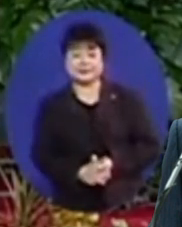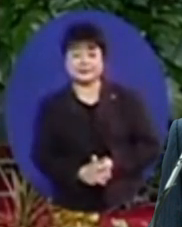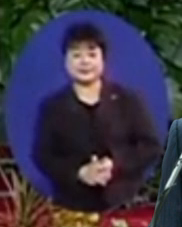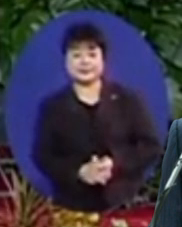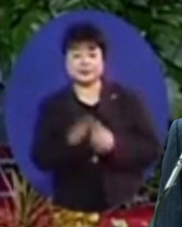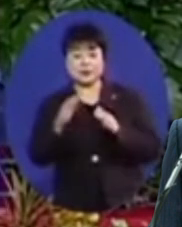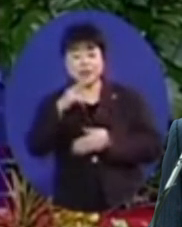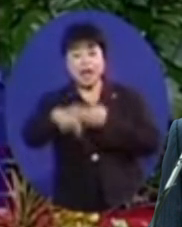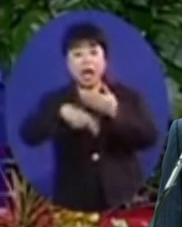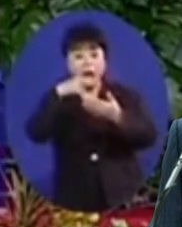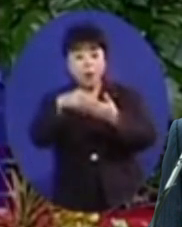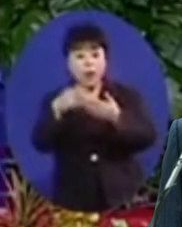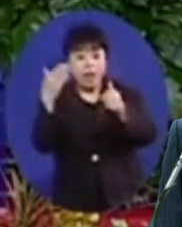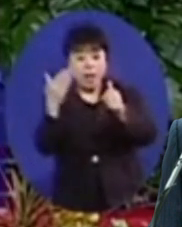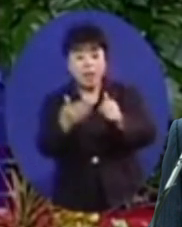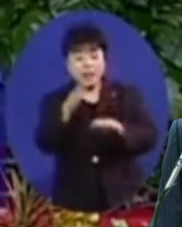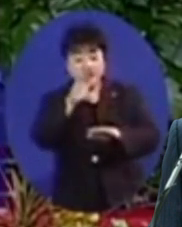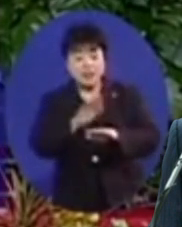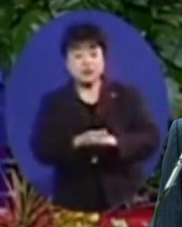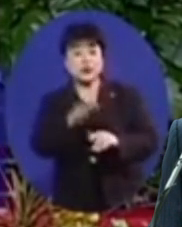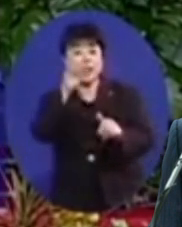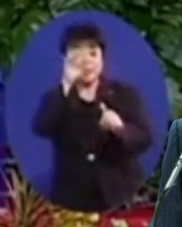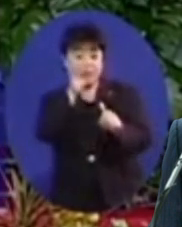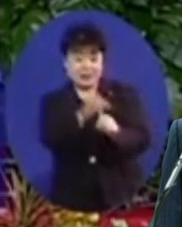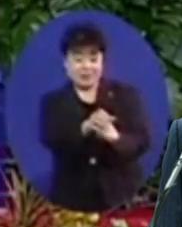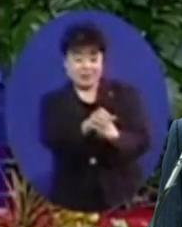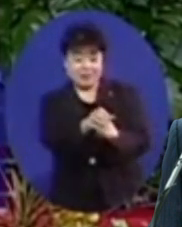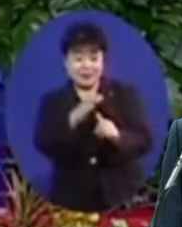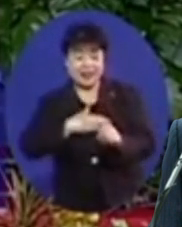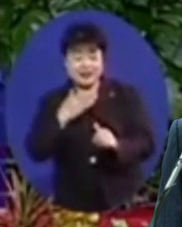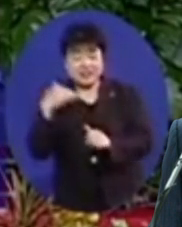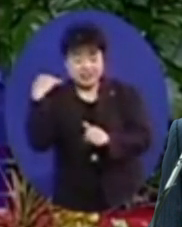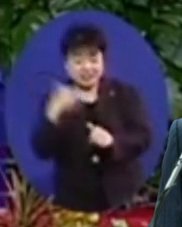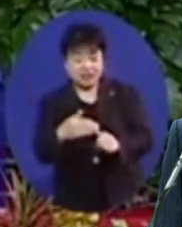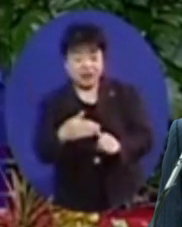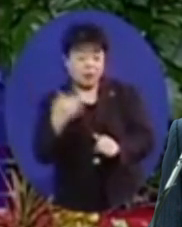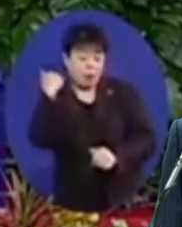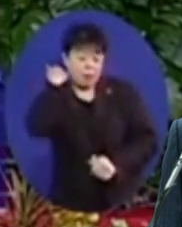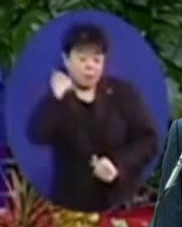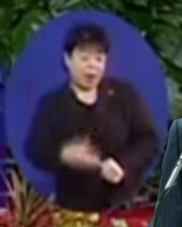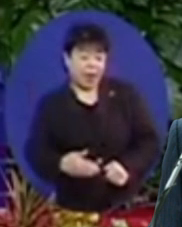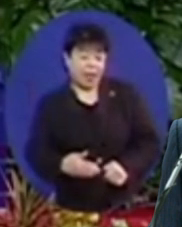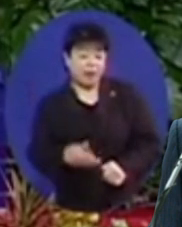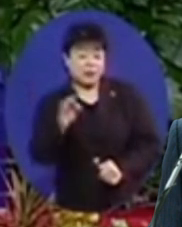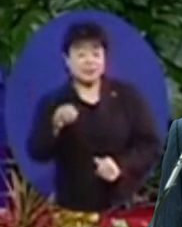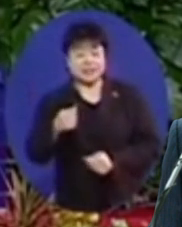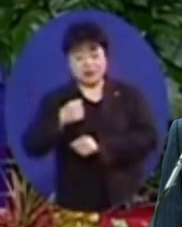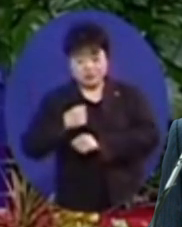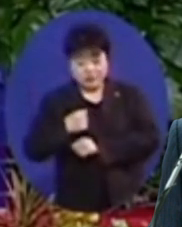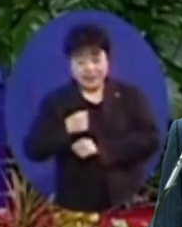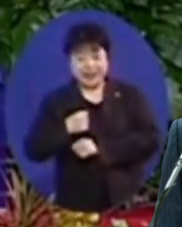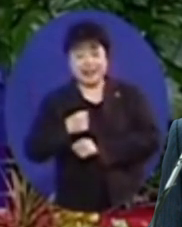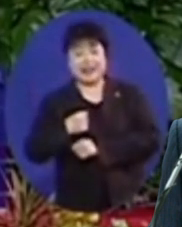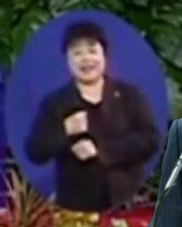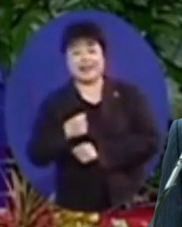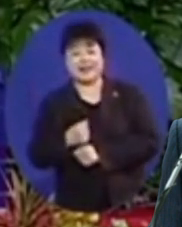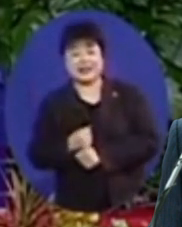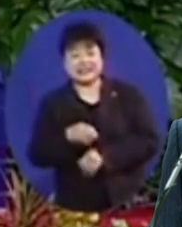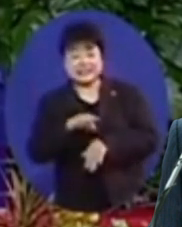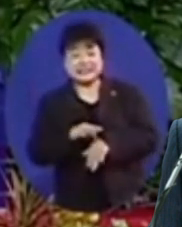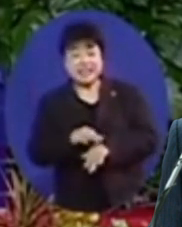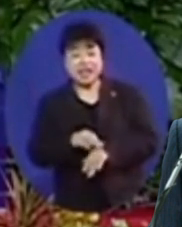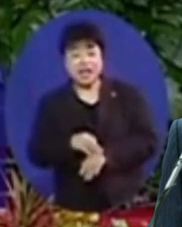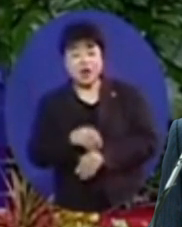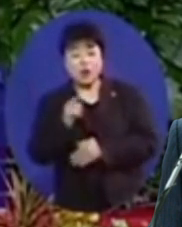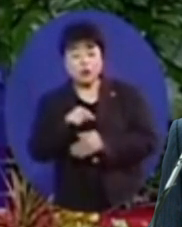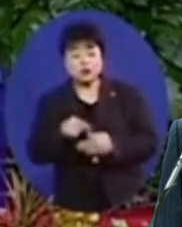오늘 야훼께서 너를 내 손에 넘기시리니 내가 너를 쳐서 내 목을 베고 블레셋 군대의 시체를 오늘 공중의 새와